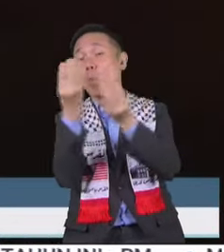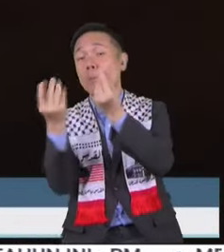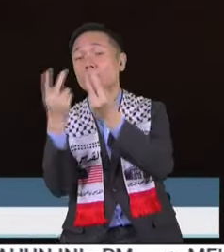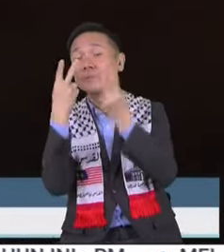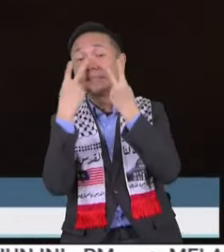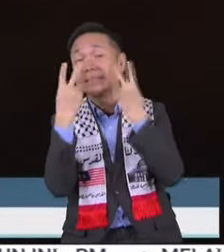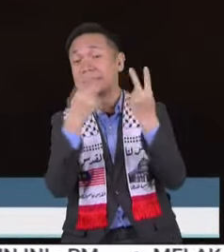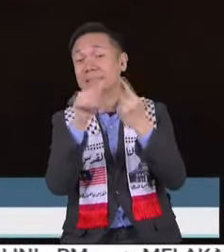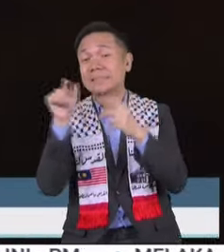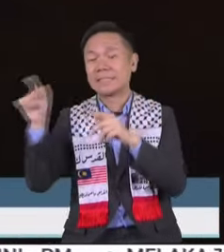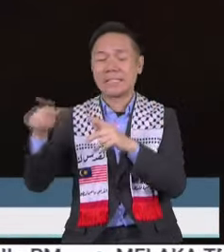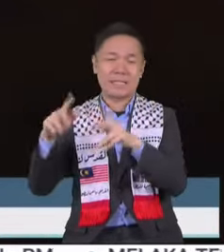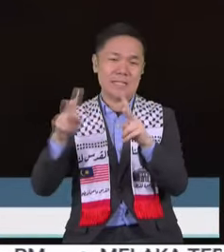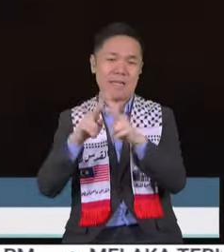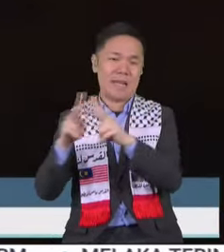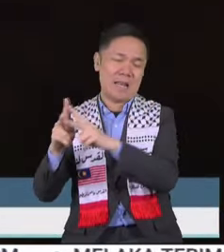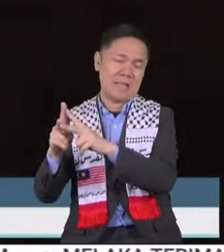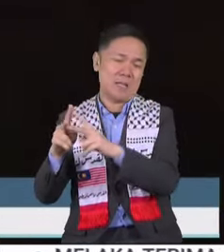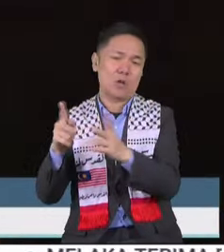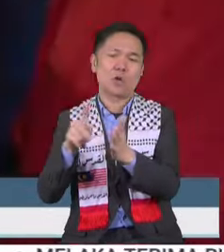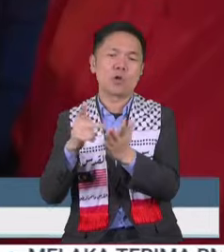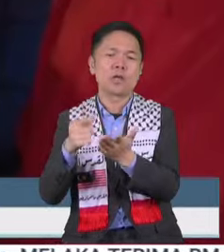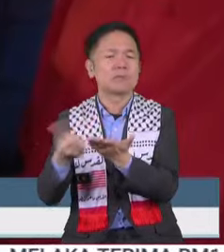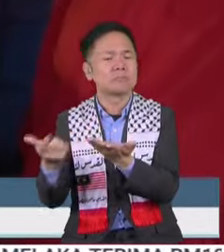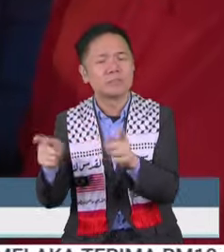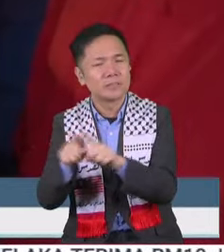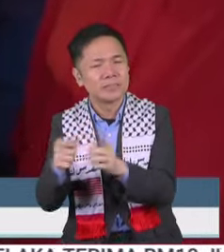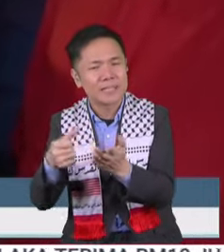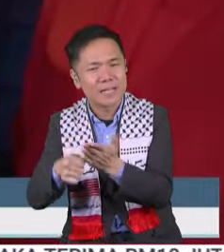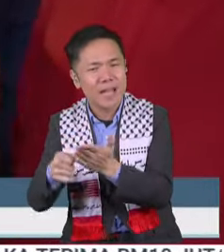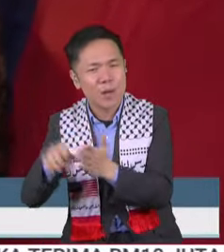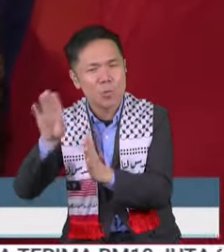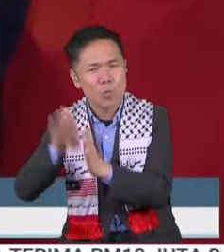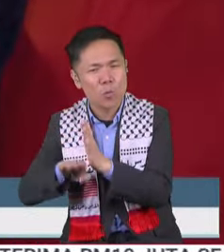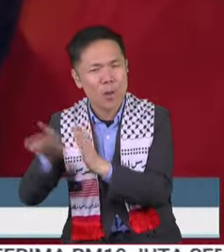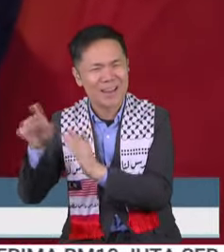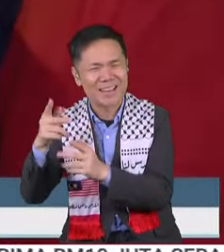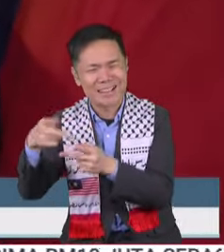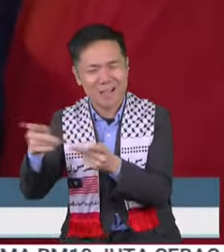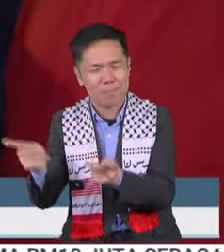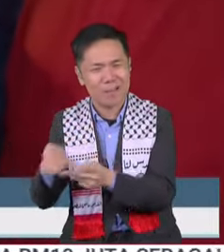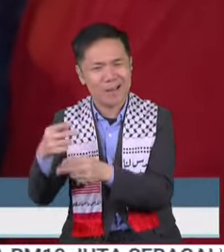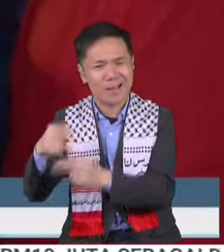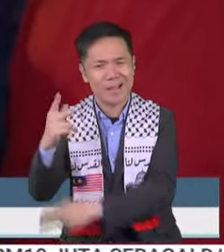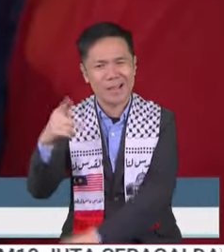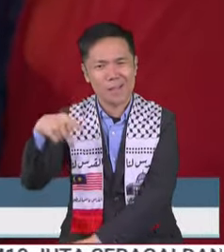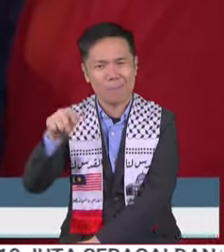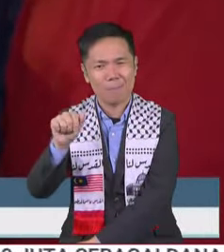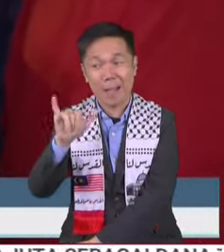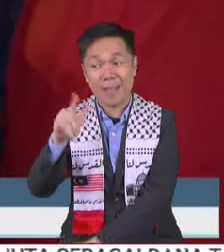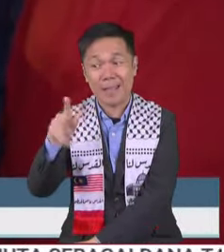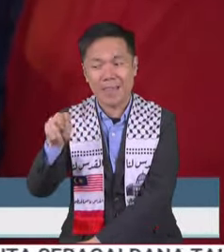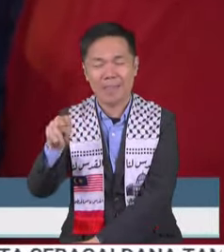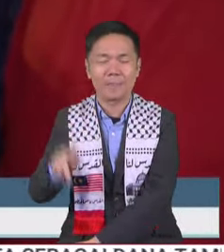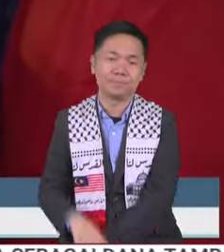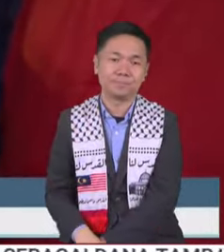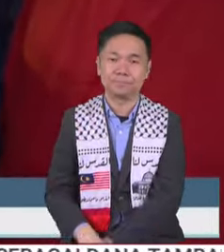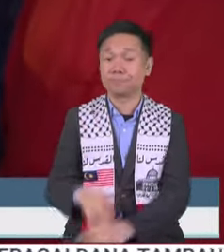Kedai Rumah Murah Kepayan. Pada saya itu menjadi gambaran yang jelas. Di